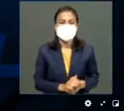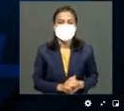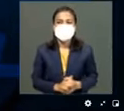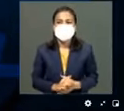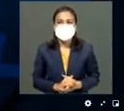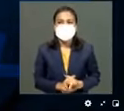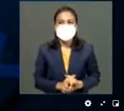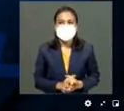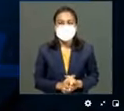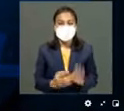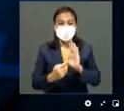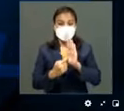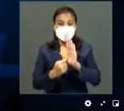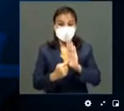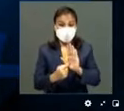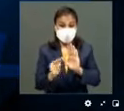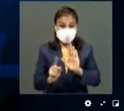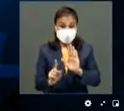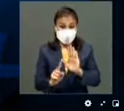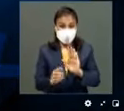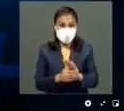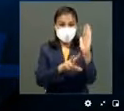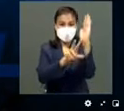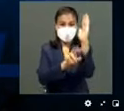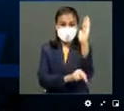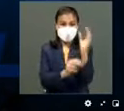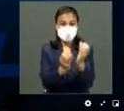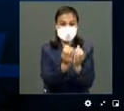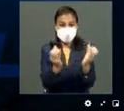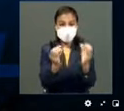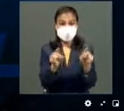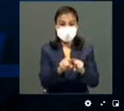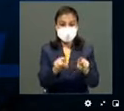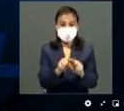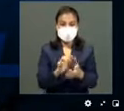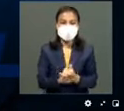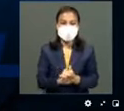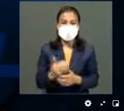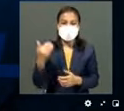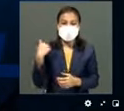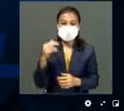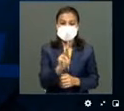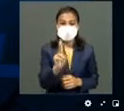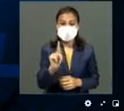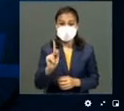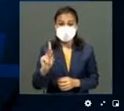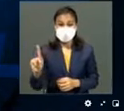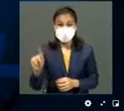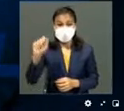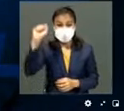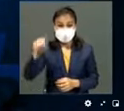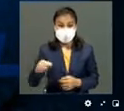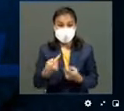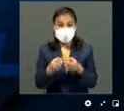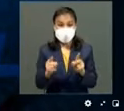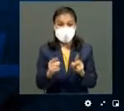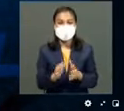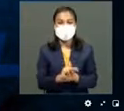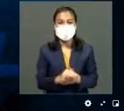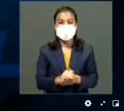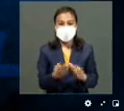ะเช่นเดียวกับนครศรีธรรมราชนะคะหลายวันค่อนข้างเป็นสีเขียวแต่วันนี้มีปรับเพิ่มเป็นสี